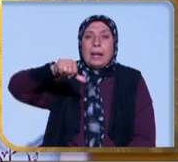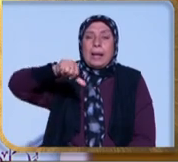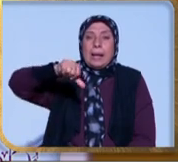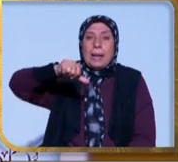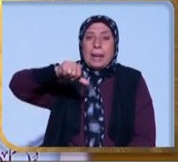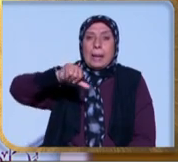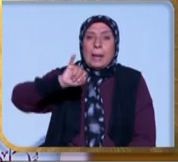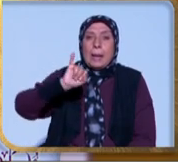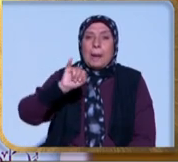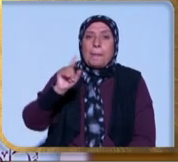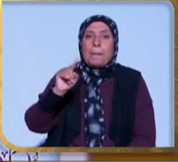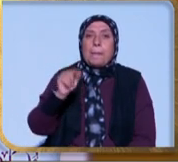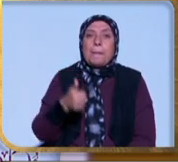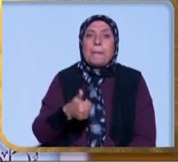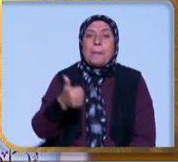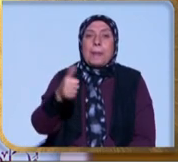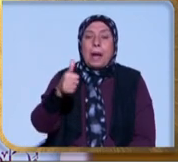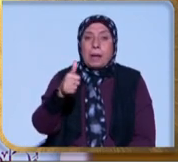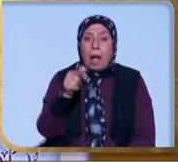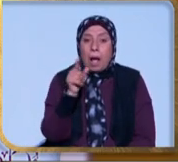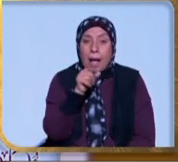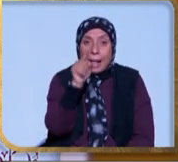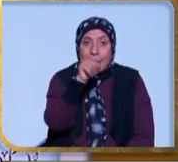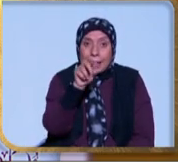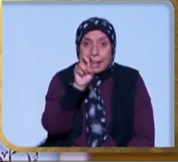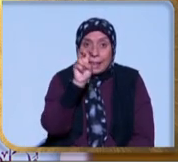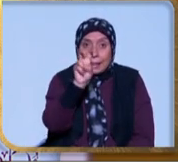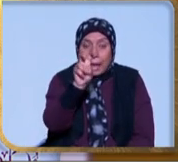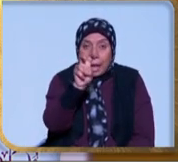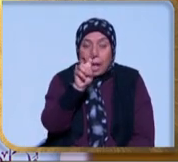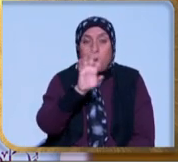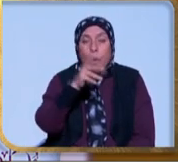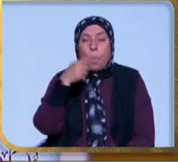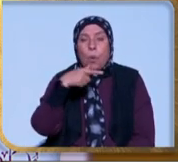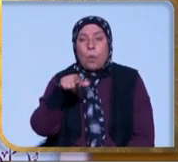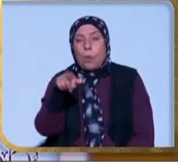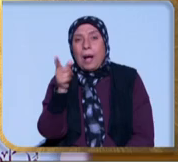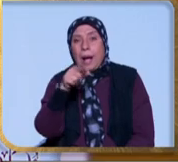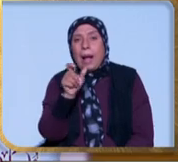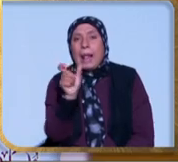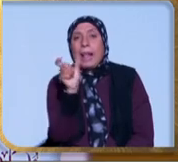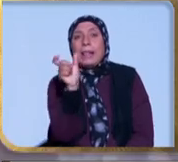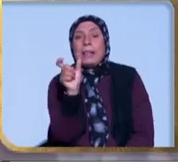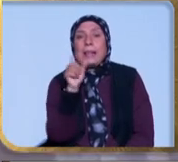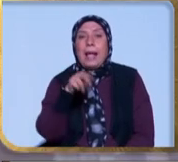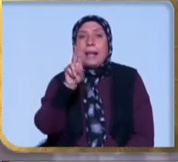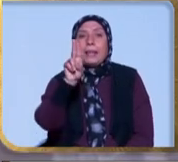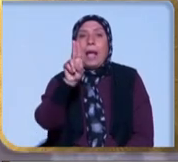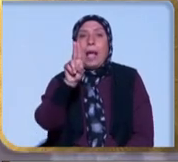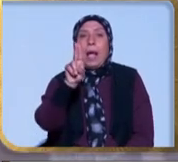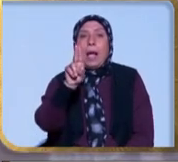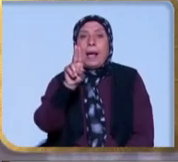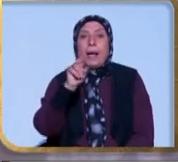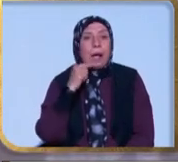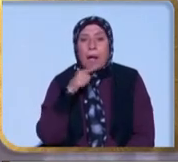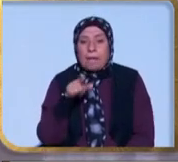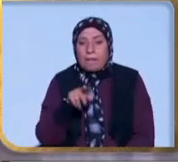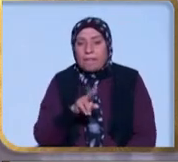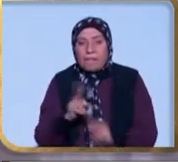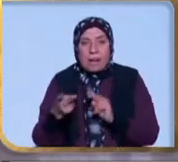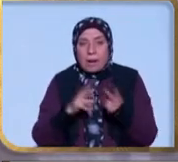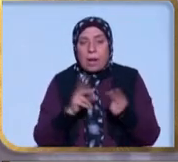المفتوحة؟ حاضر. والفرق بين رحمة بالته المربوطة ورحمة بالته المفتوحة؟ انت عايزة اقرا.